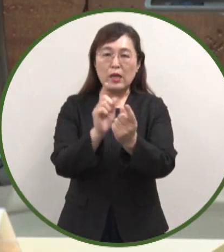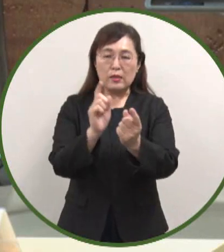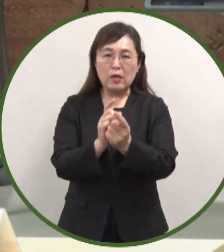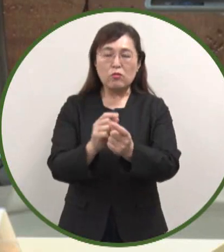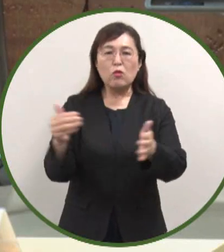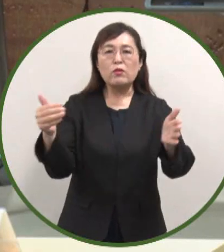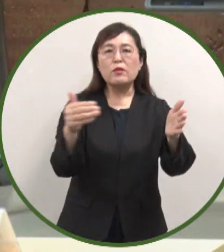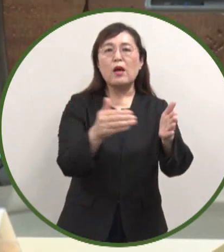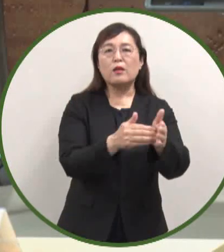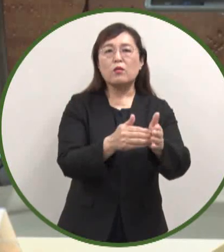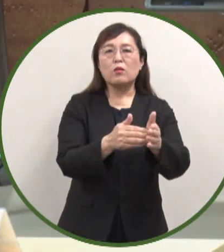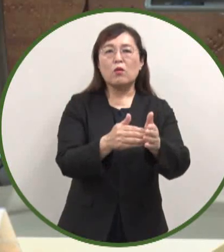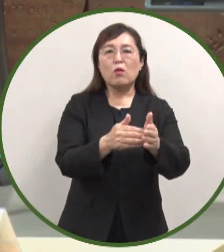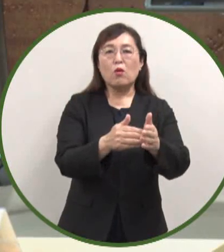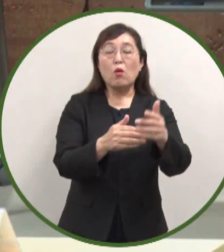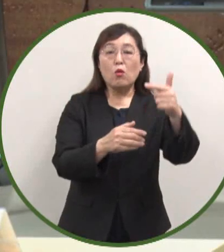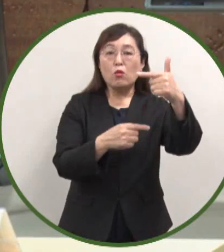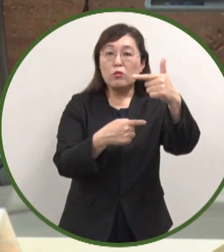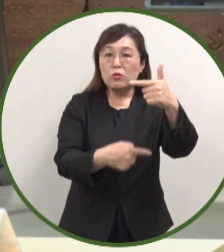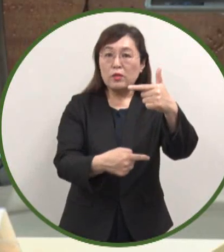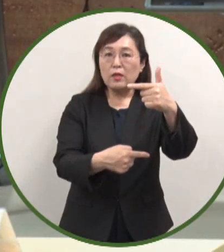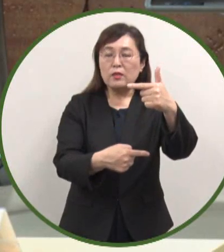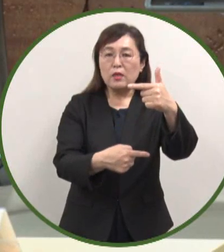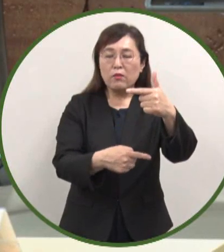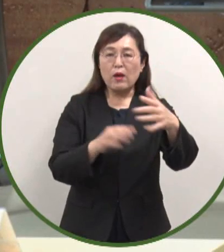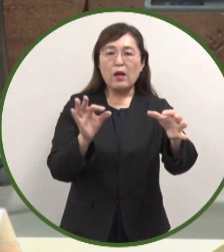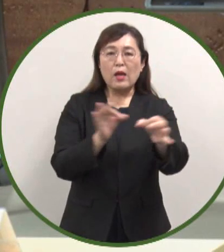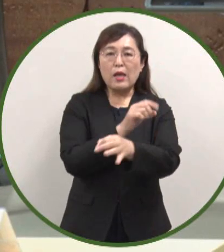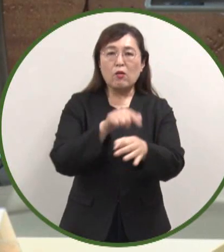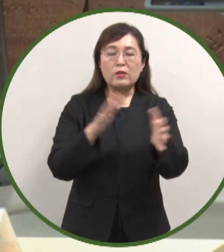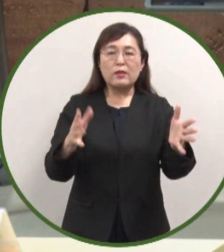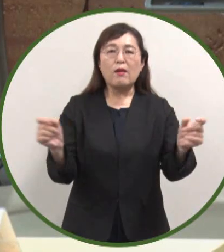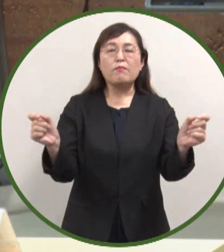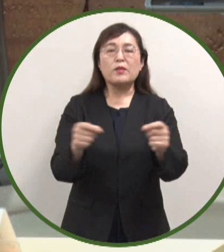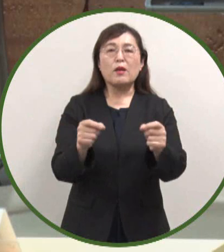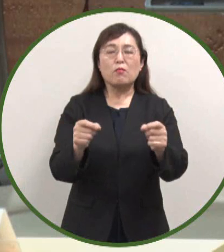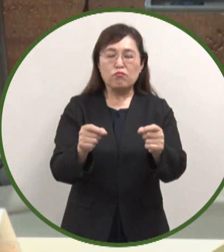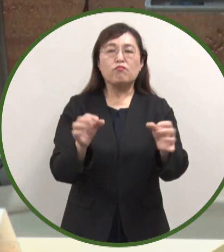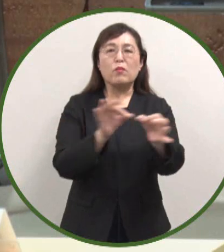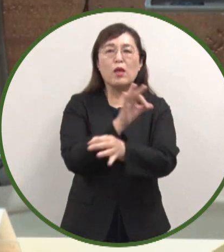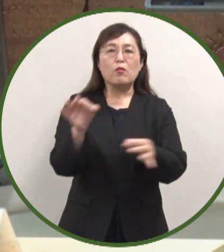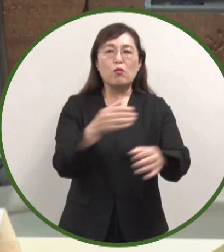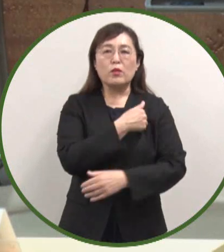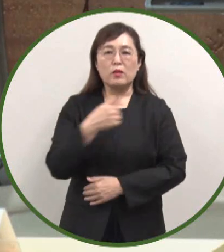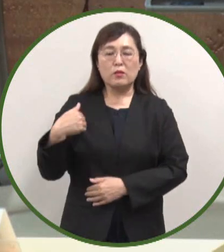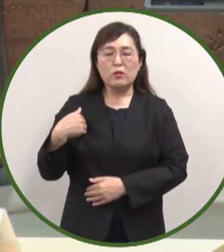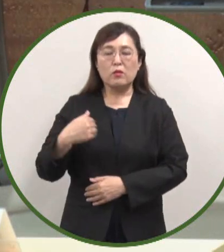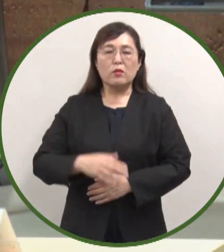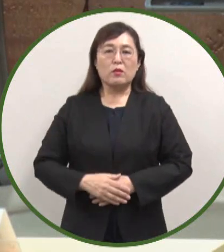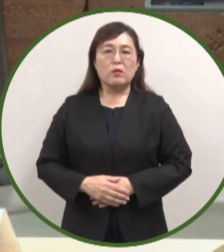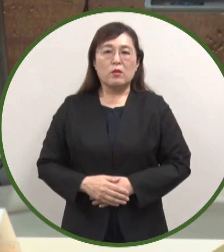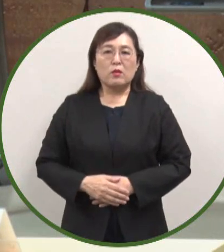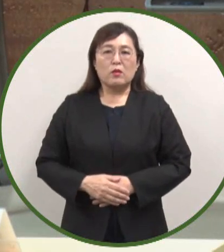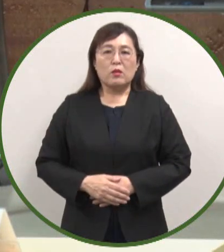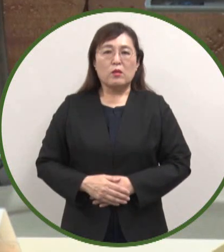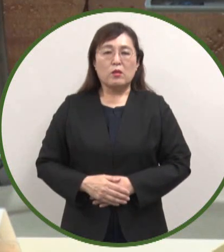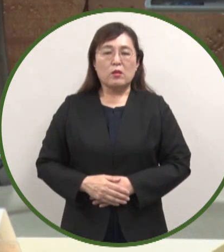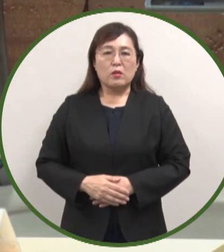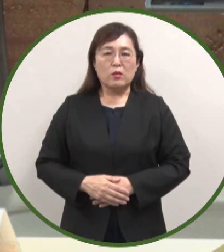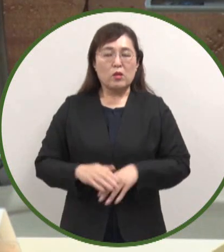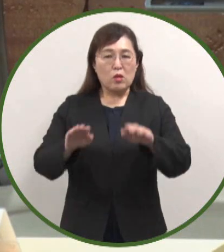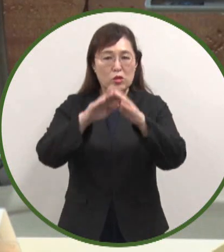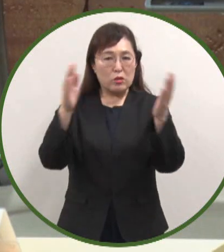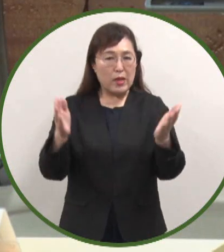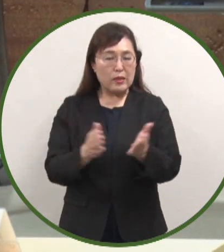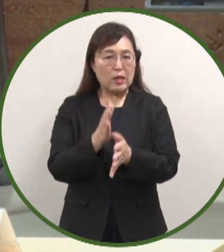最終日となる6月1日は時短で営業していただくことが可能であります。すべての期間中に要